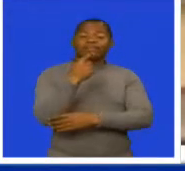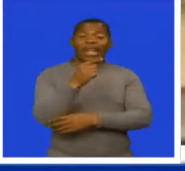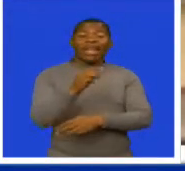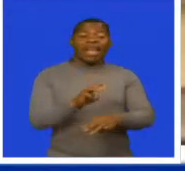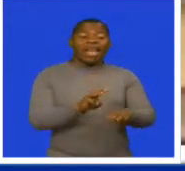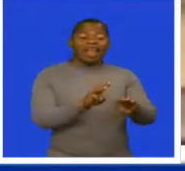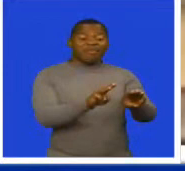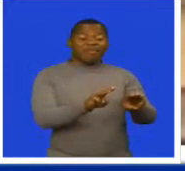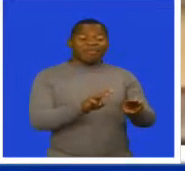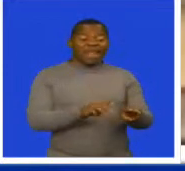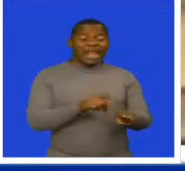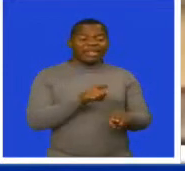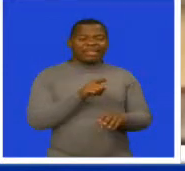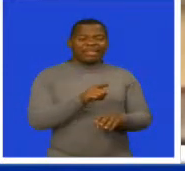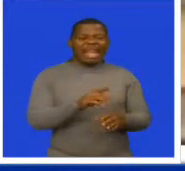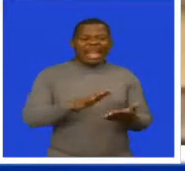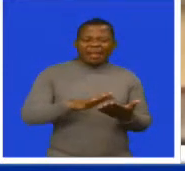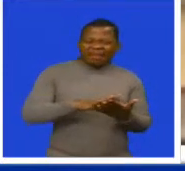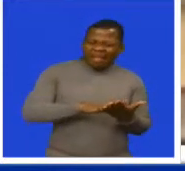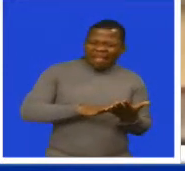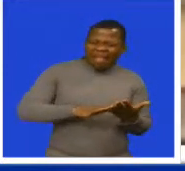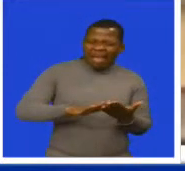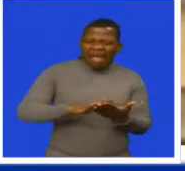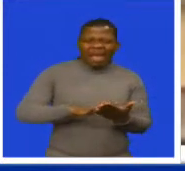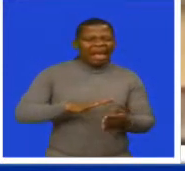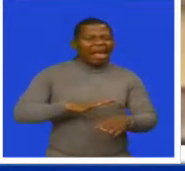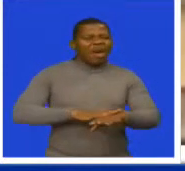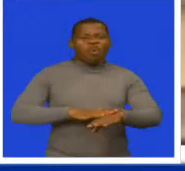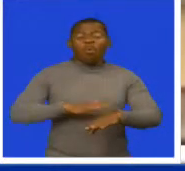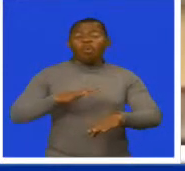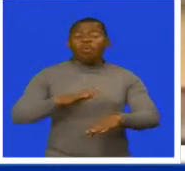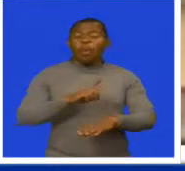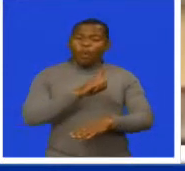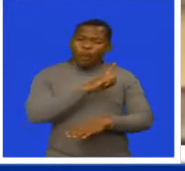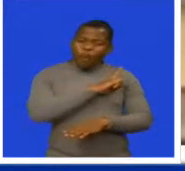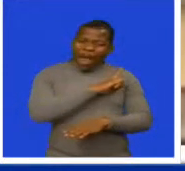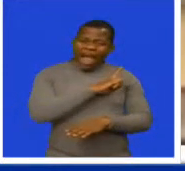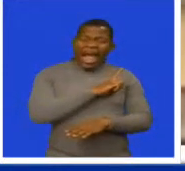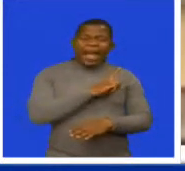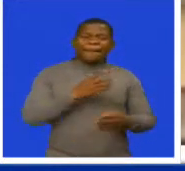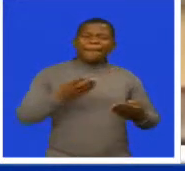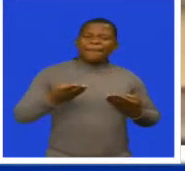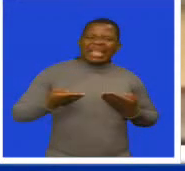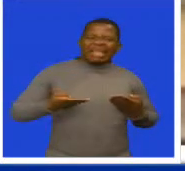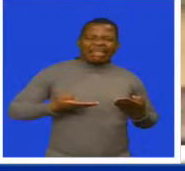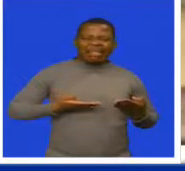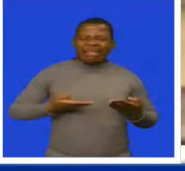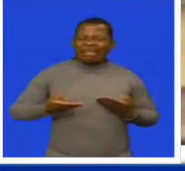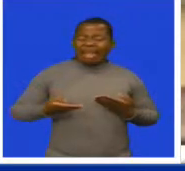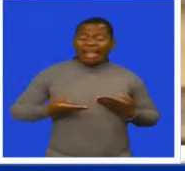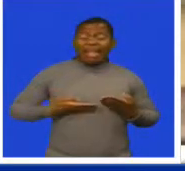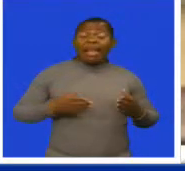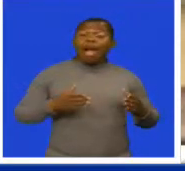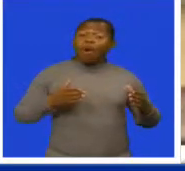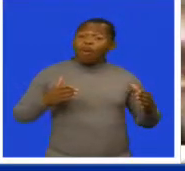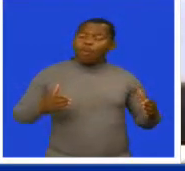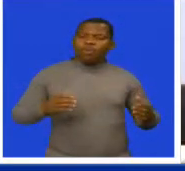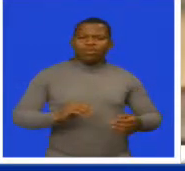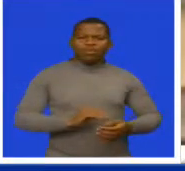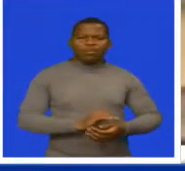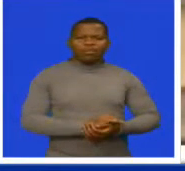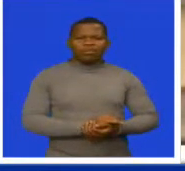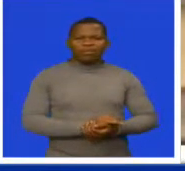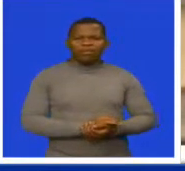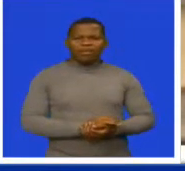ngabe singakadeclareishwa silidolobha lokuthi nje indzawo lebhizi kakhulu vele emaphepha into lesihlupha kakhulu